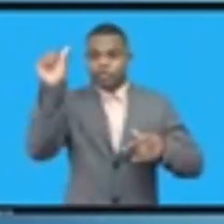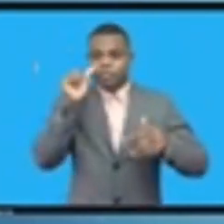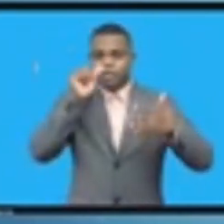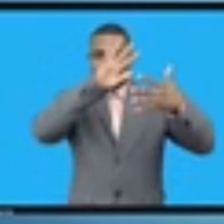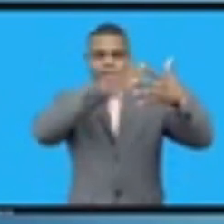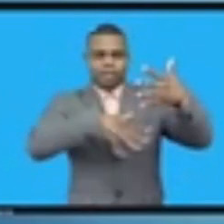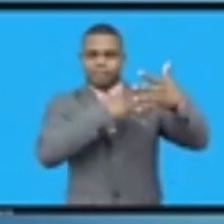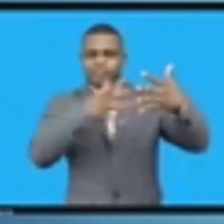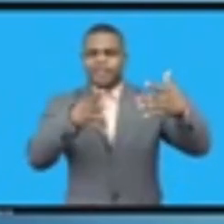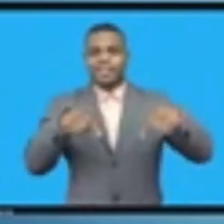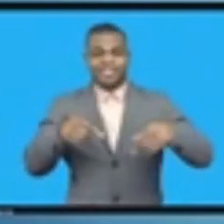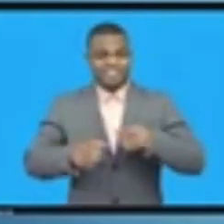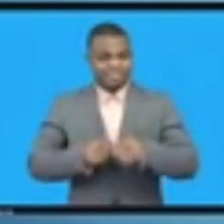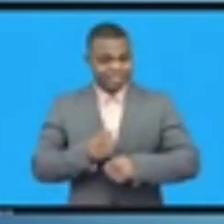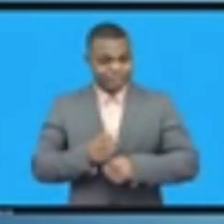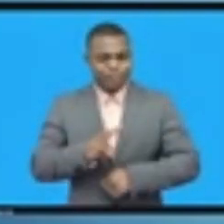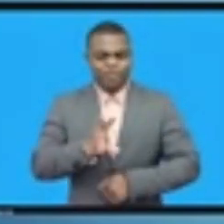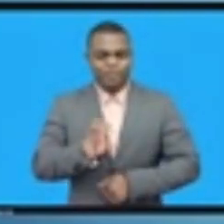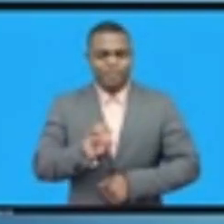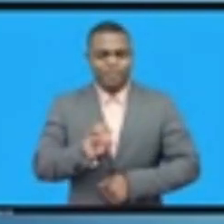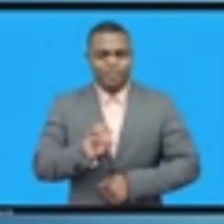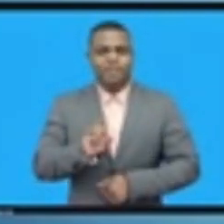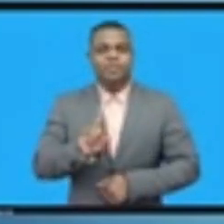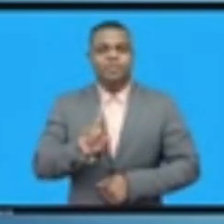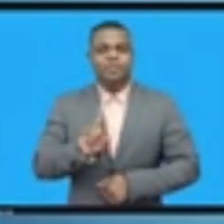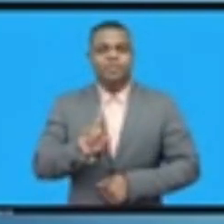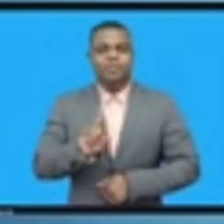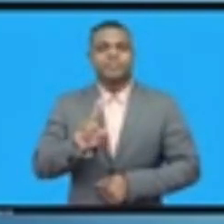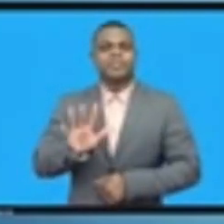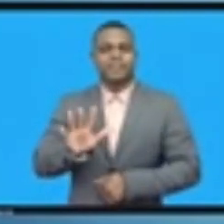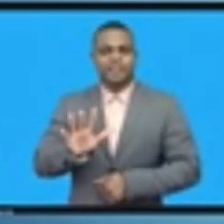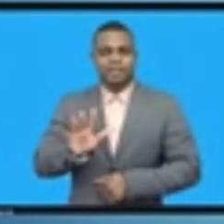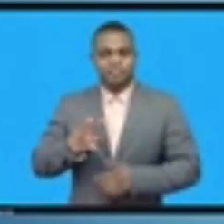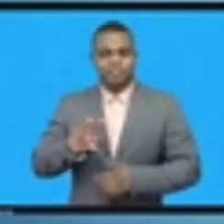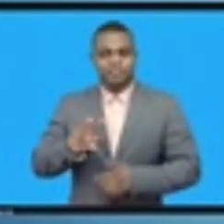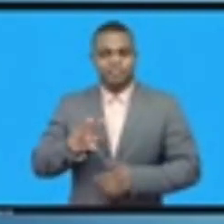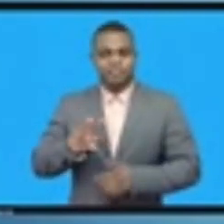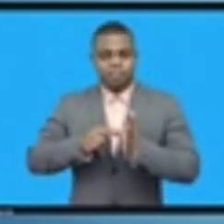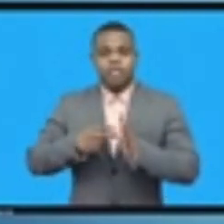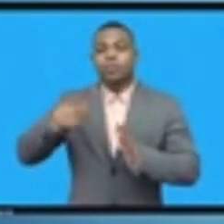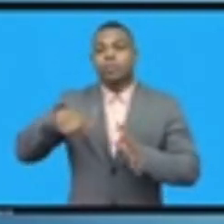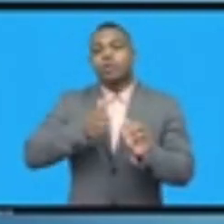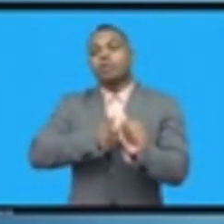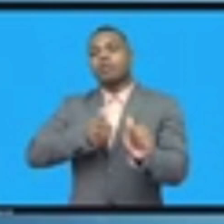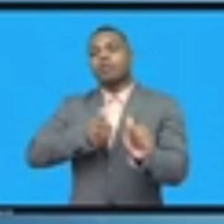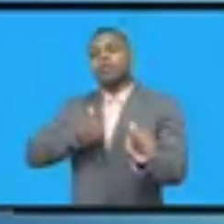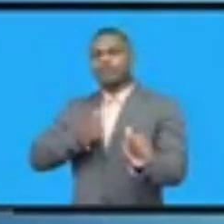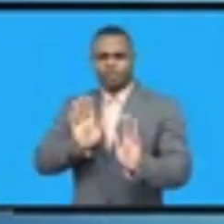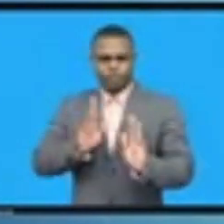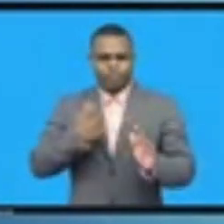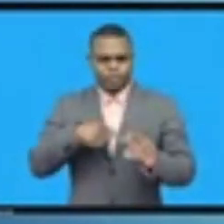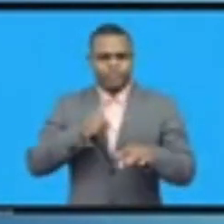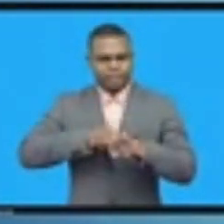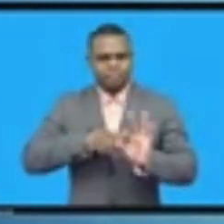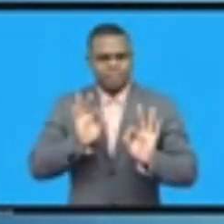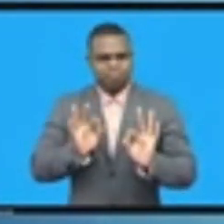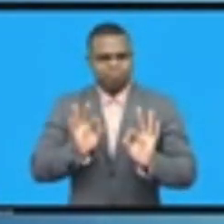我们当然呢是提前结束了，我们午餐的时间也会提前。